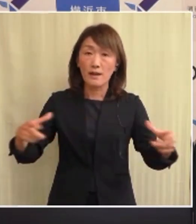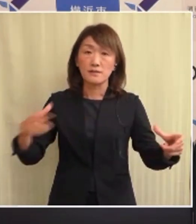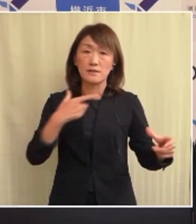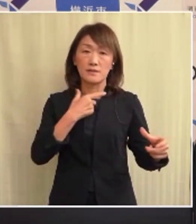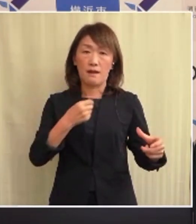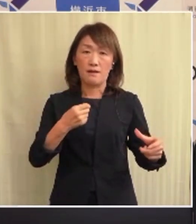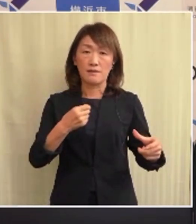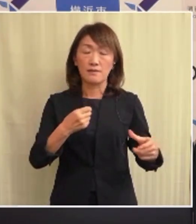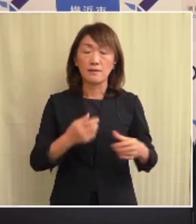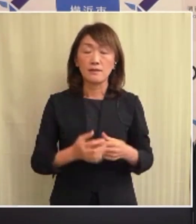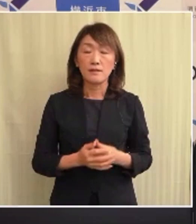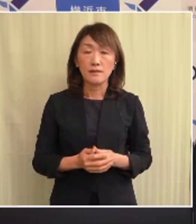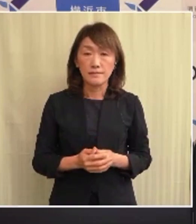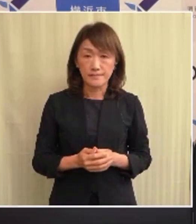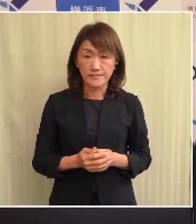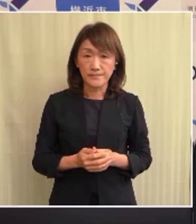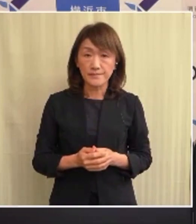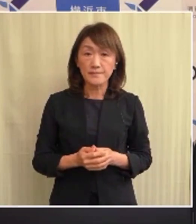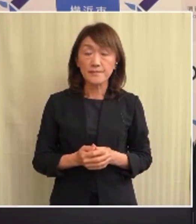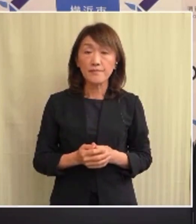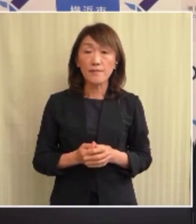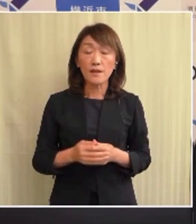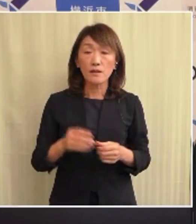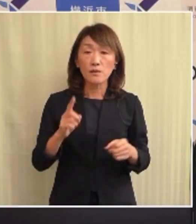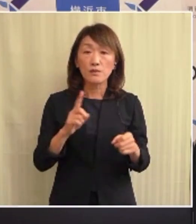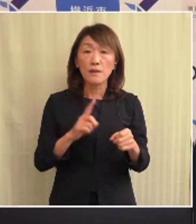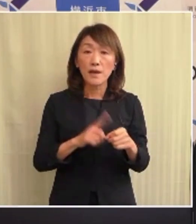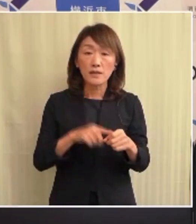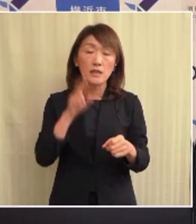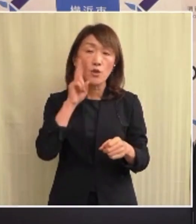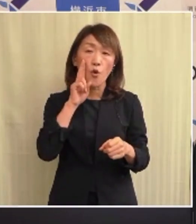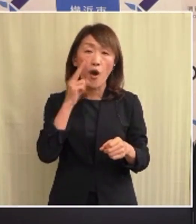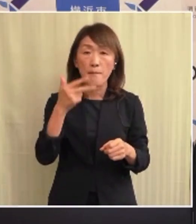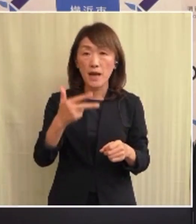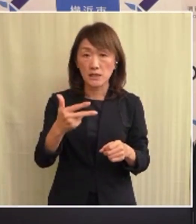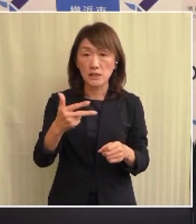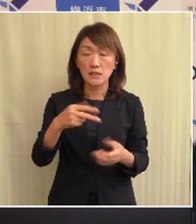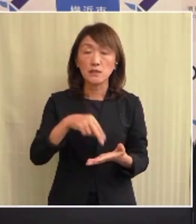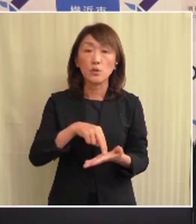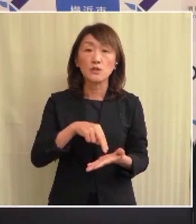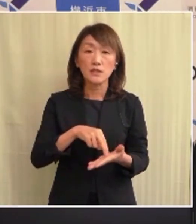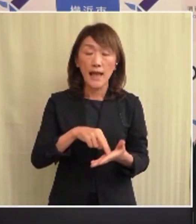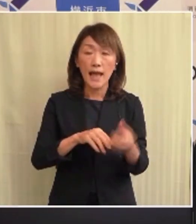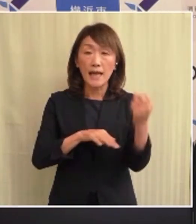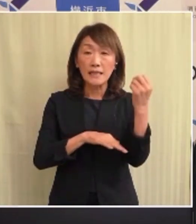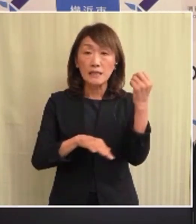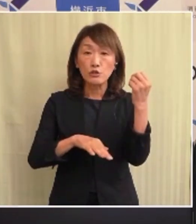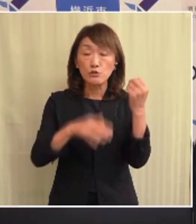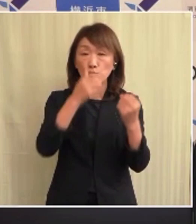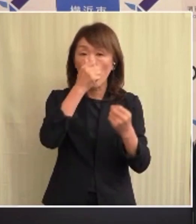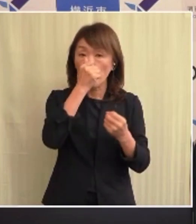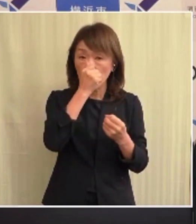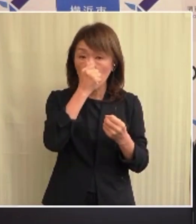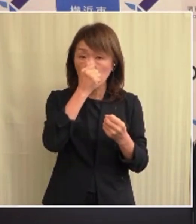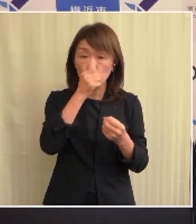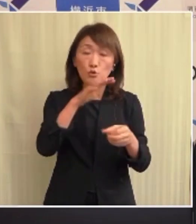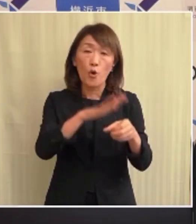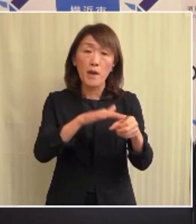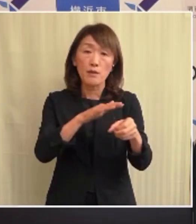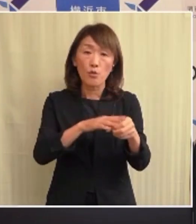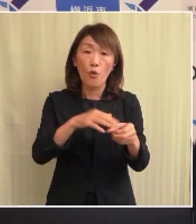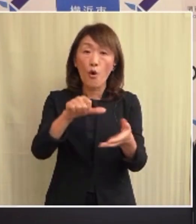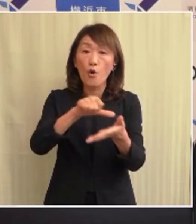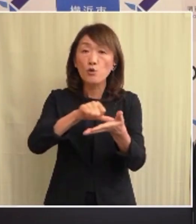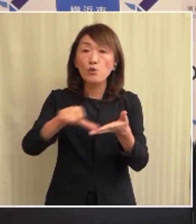考えておりまして、で、そのために横浜市としてこう基準を満たすお弁当の登録制度を作